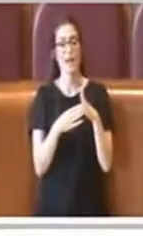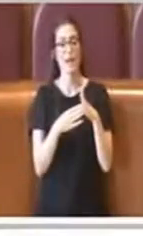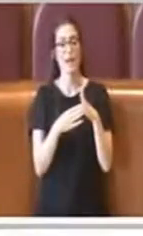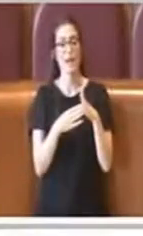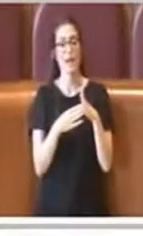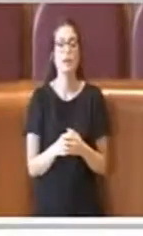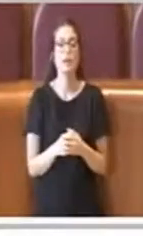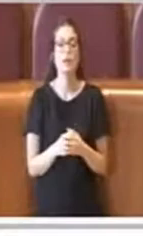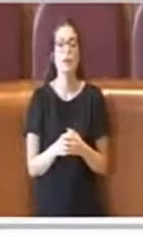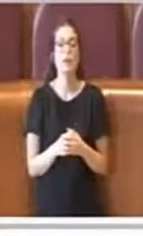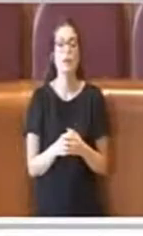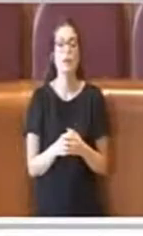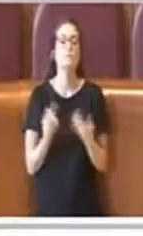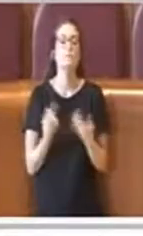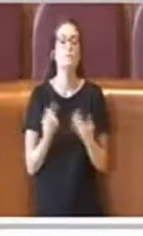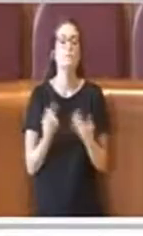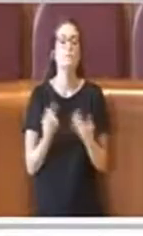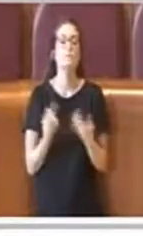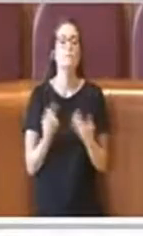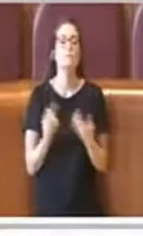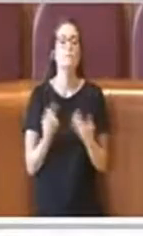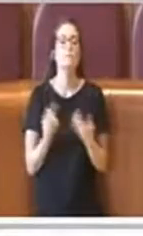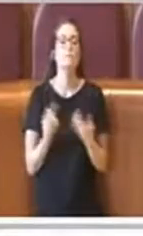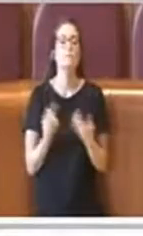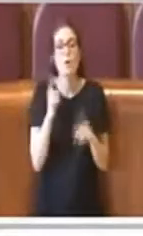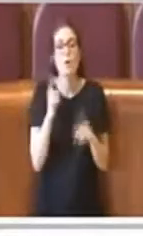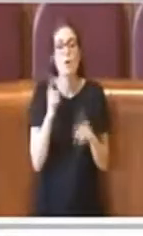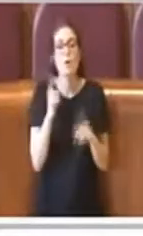E quindi noi invece vorremmo